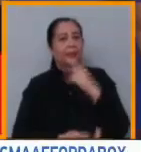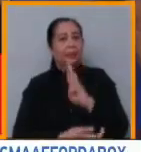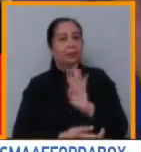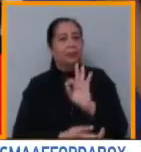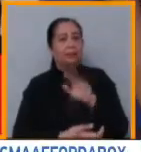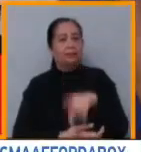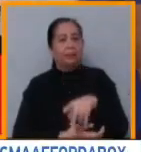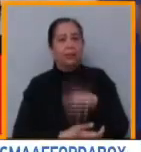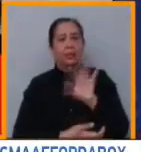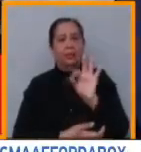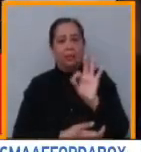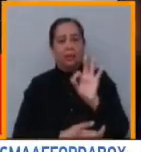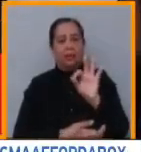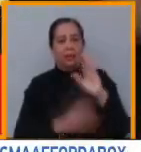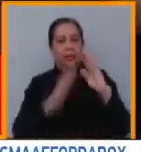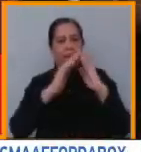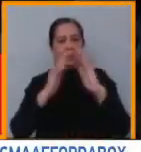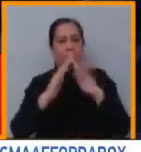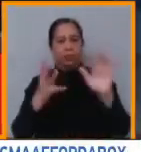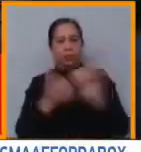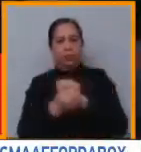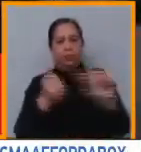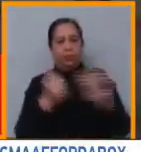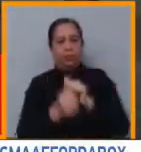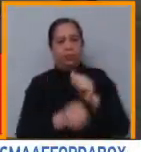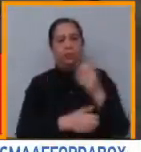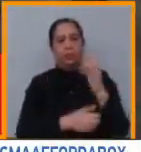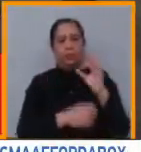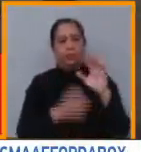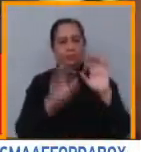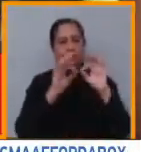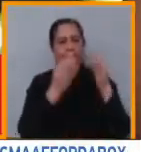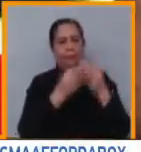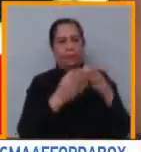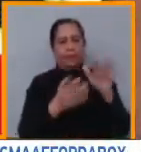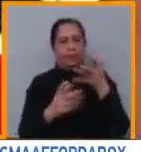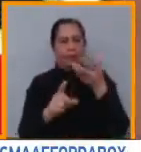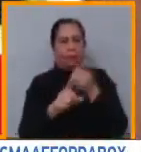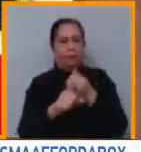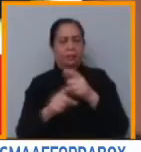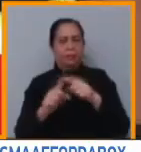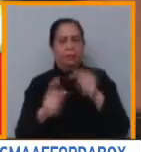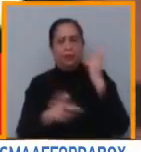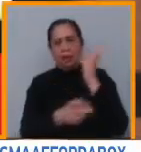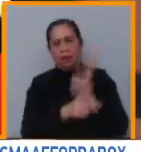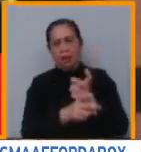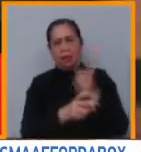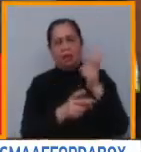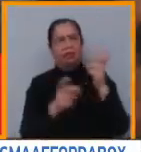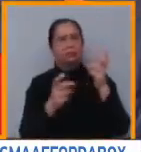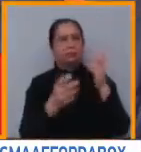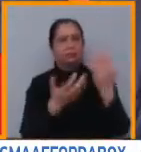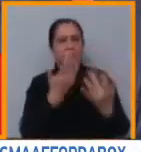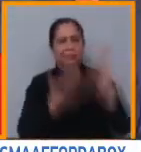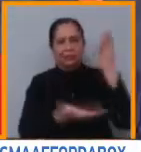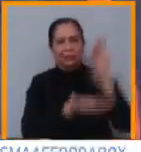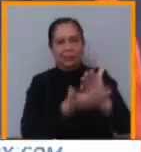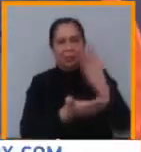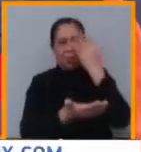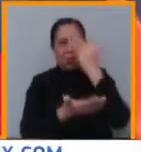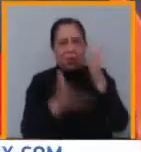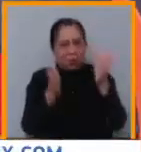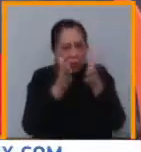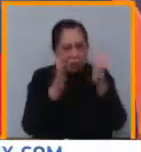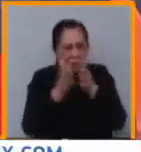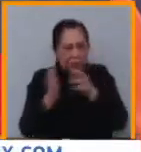nasunog. 18 pamilya ang naapektuhan. Naging pahirapan daw ang pag-apula sa sunog dahil eskinita lang ang papasok sa residential area. Napakasikip po